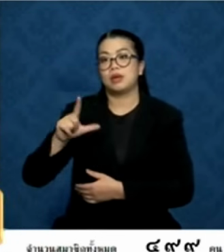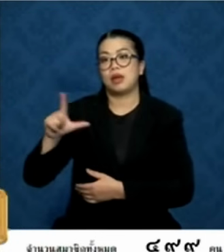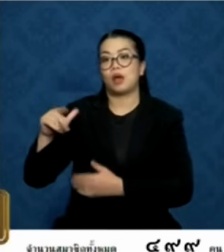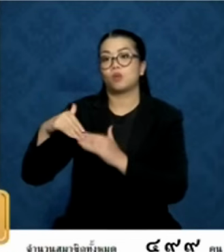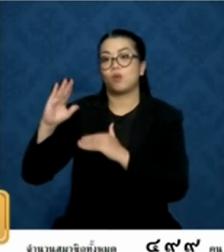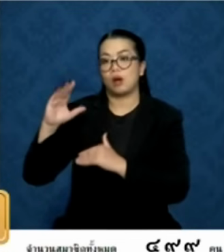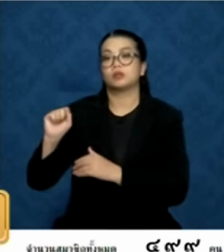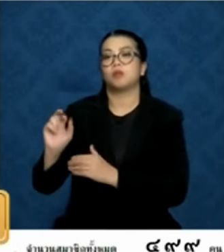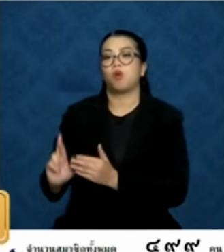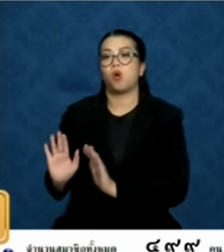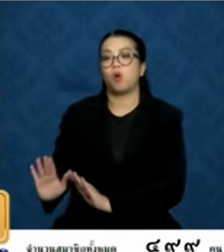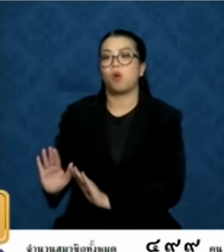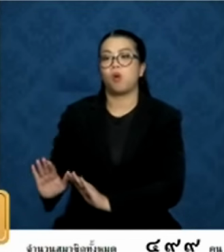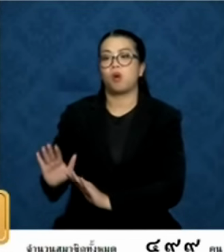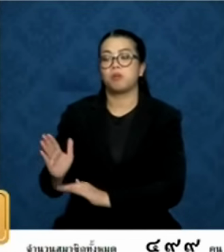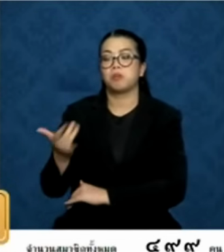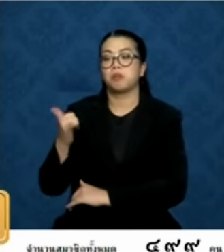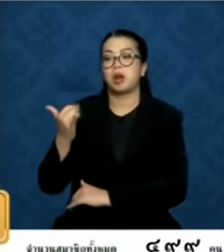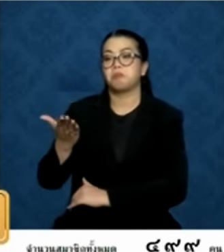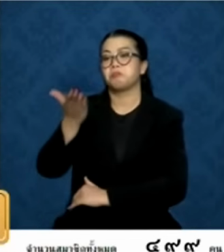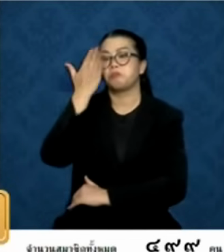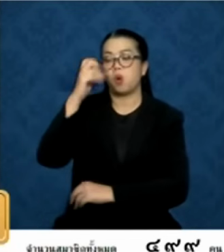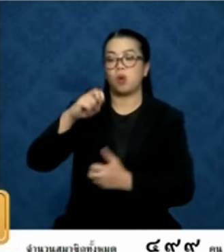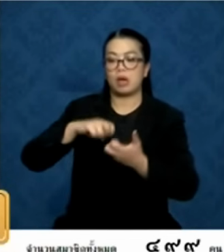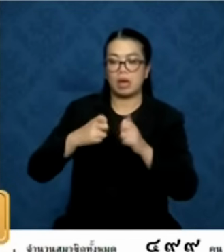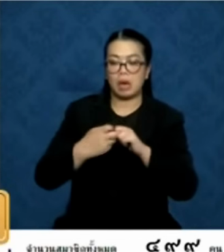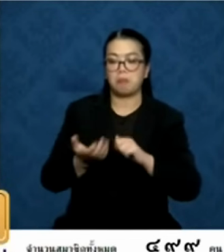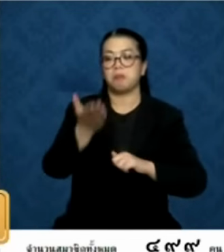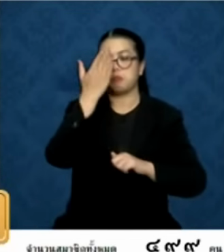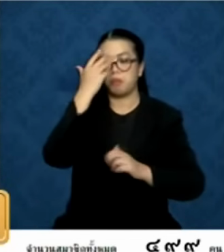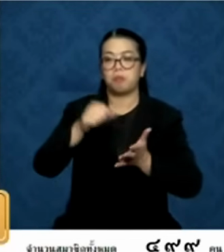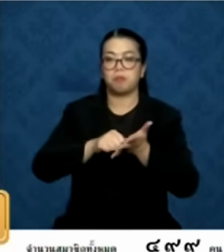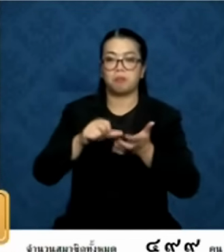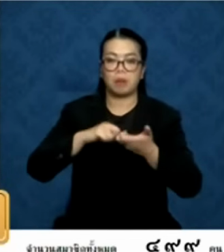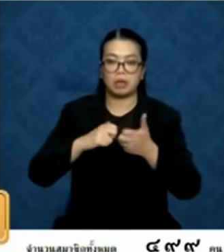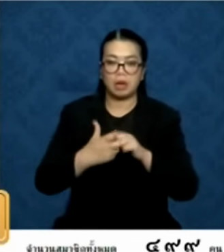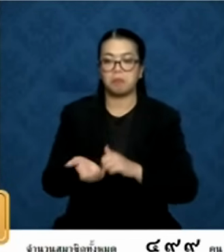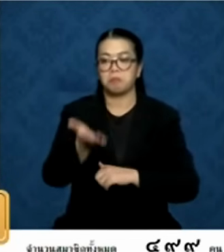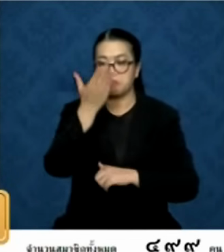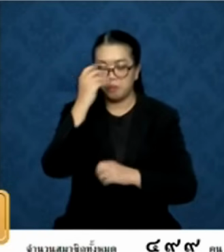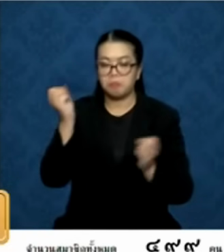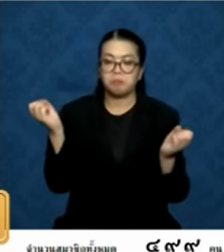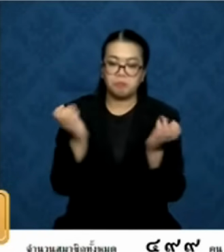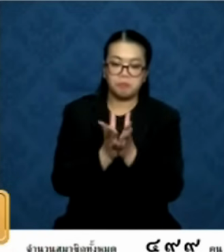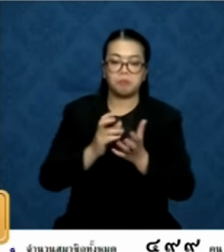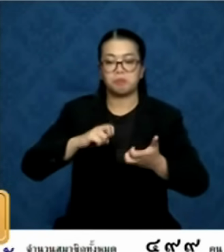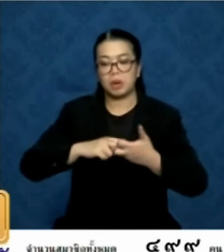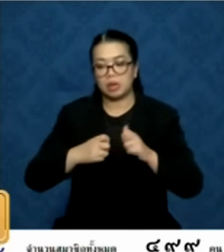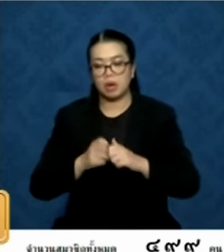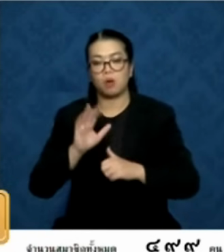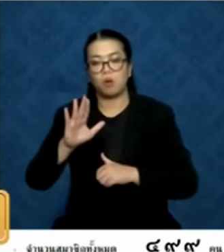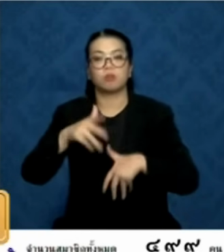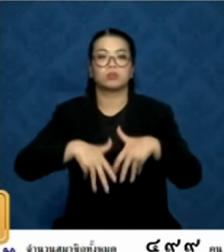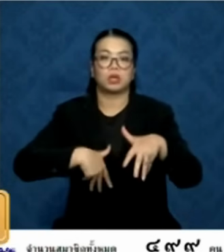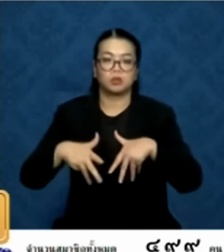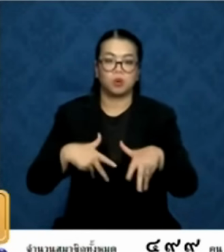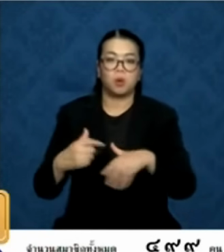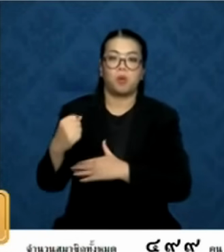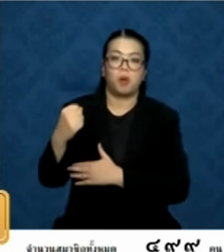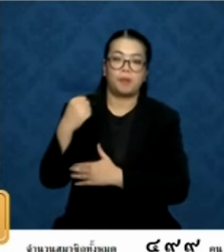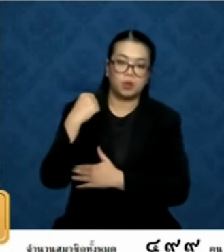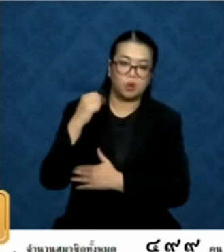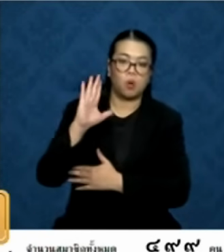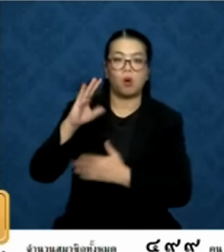เพื่อสำรองไว้เป็นค่าใช้จ่ายในการป้องกันหรือแก้ไขสถานการณ์อันมีผลกระทบต่อความสงบเรียบร้อยของประชาชนความมั่นคงของรั